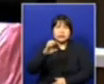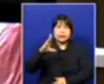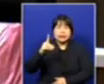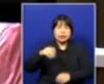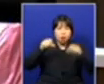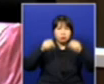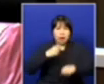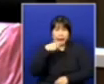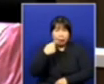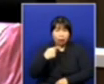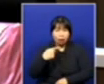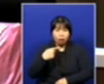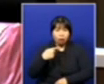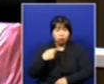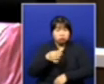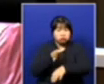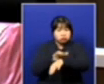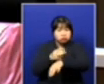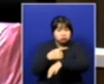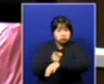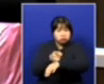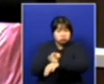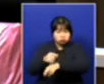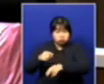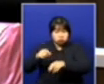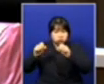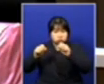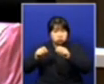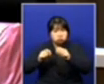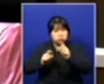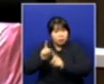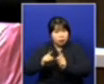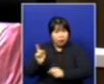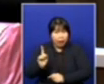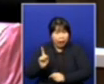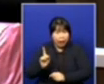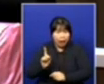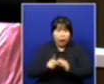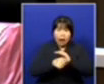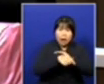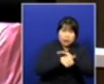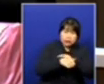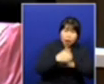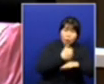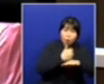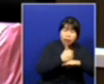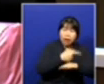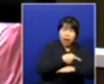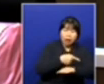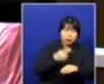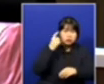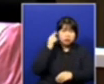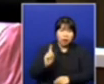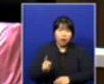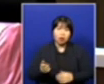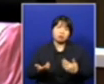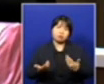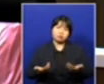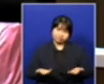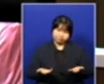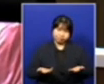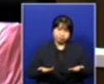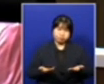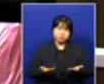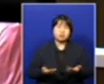ลุงป้อมประเมินเหรอหรือให้ลุงเต่าประเมินหรือให้ใครประเมินครับเนี่ย